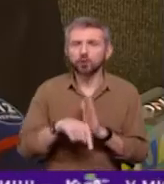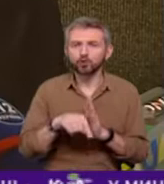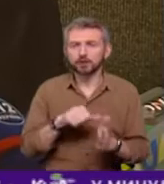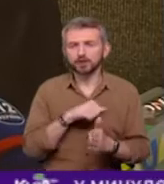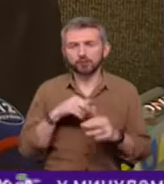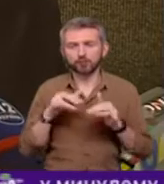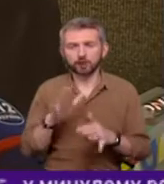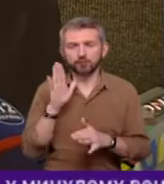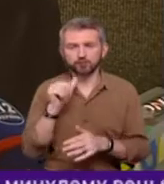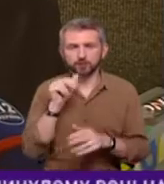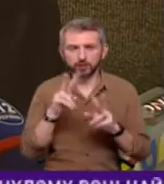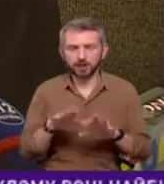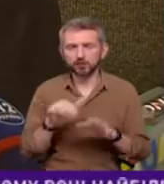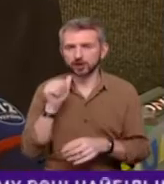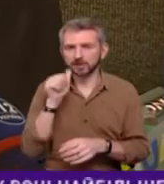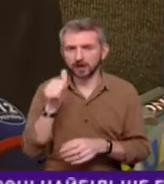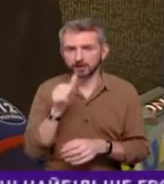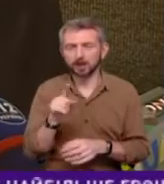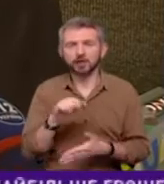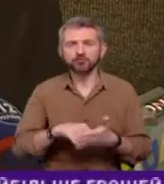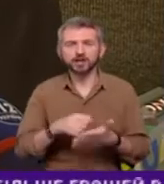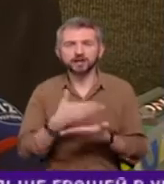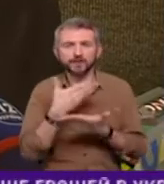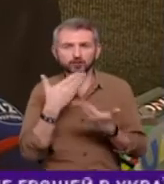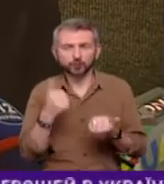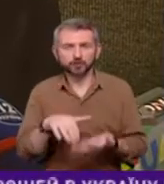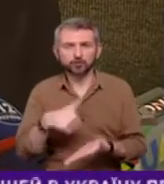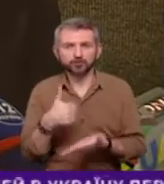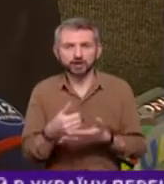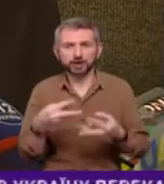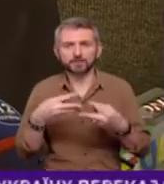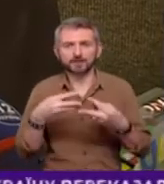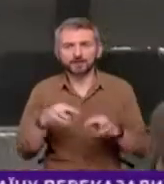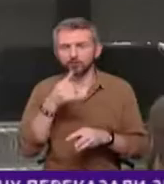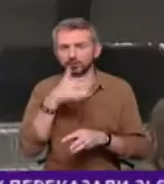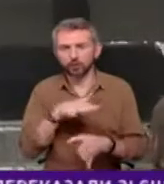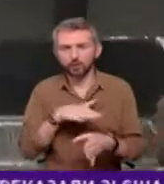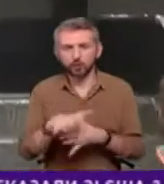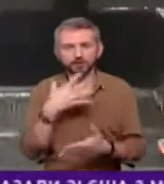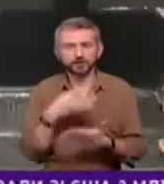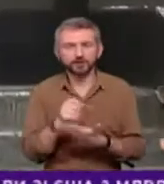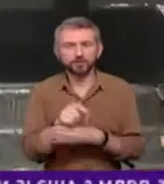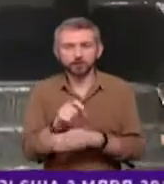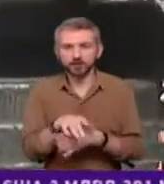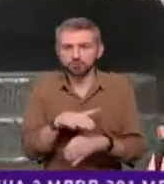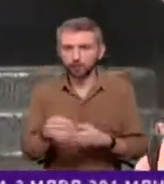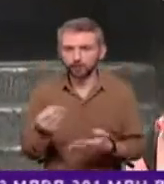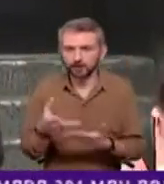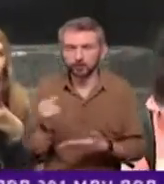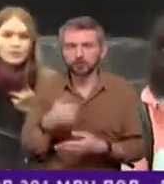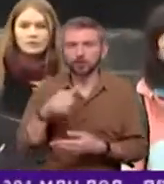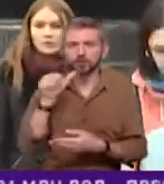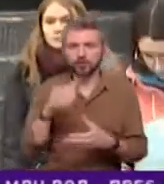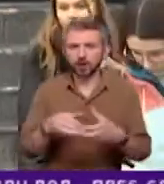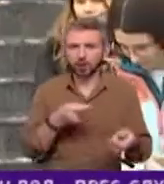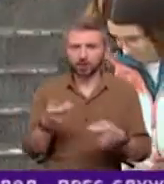справу розглядатимуть лише завтра. Але через відсутність очільника міністерство не могло виконувати свої функції повноцінно. Тому вчора уряд